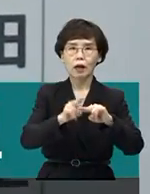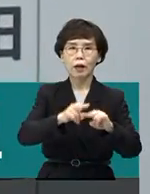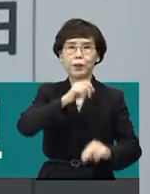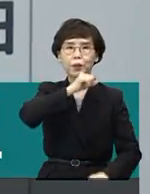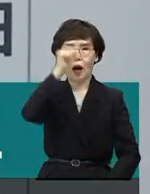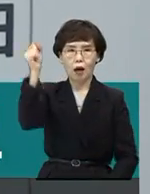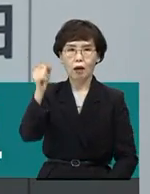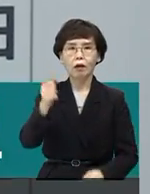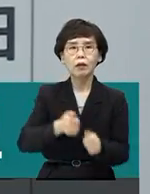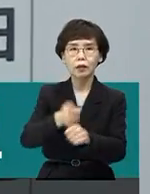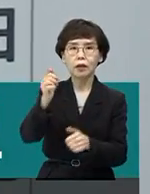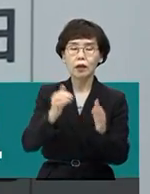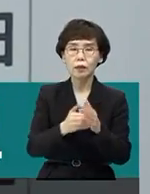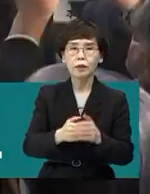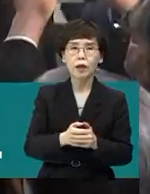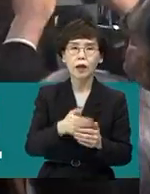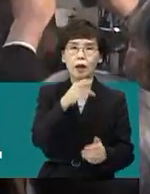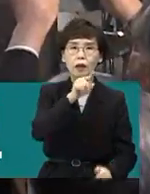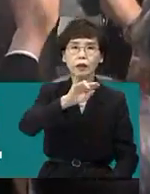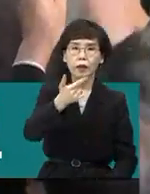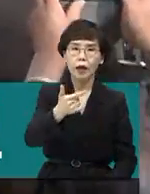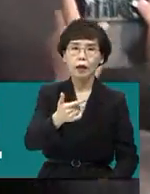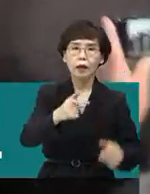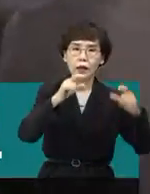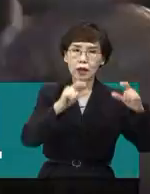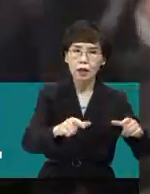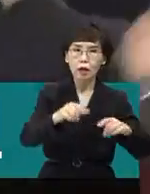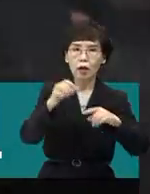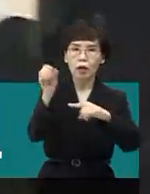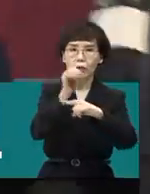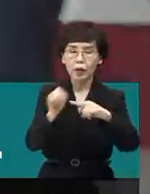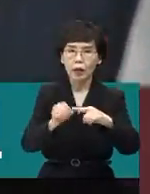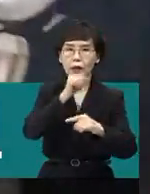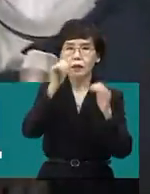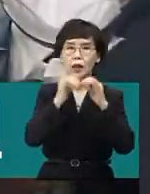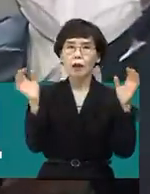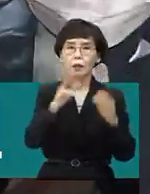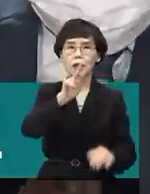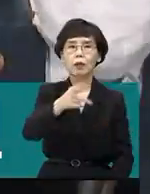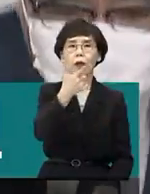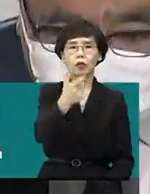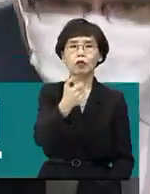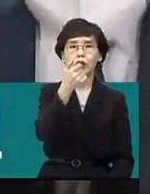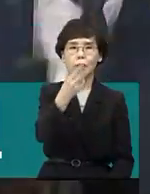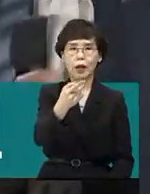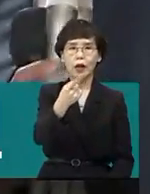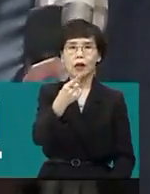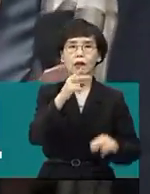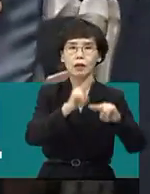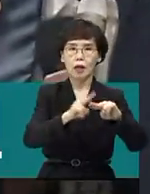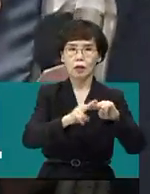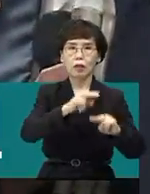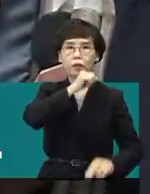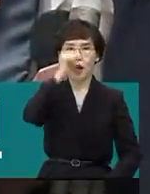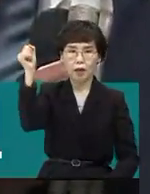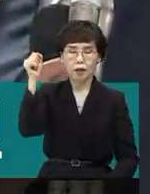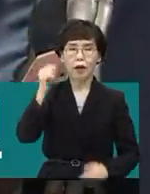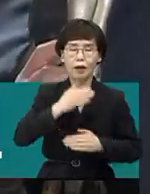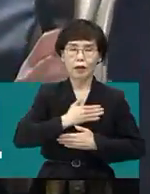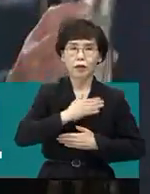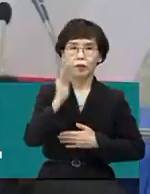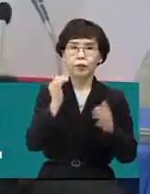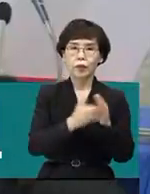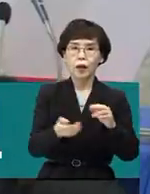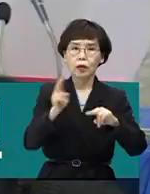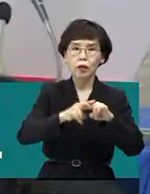자민당은 지역구 와 비례 당성 자를 합쳐 200 61 석을 획득해 절대 안정 다수 의석을 확보했습니다 취임 열흘